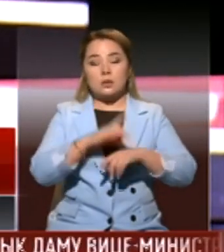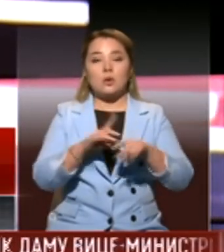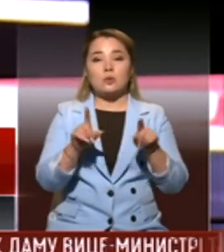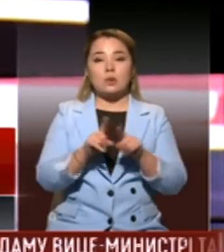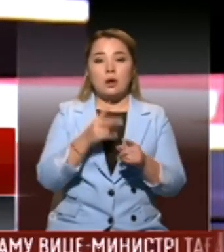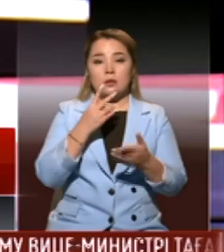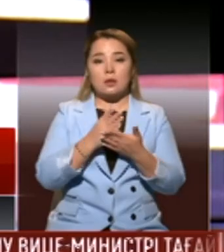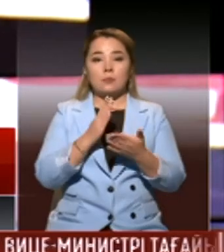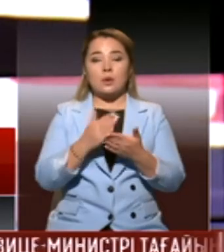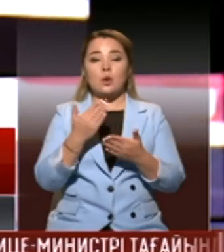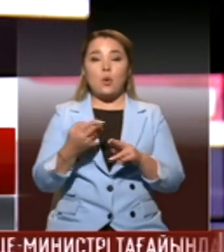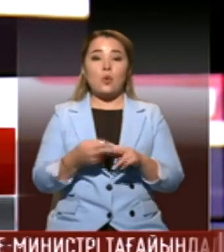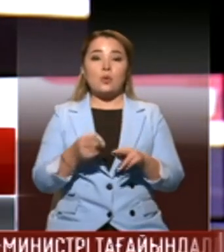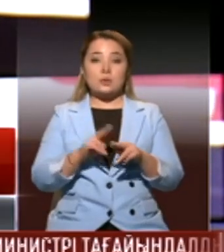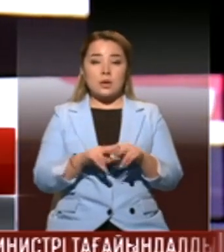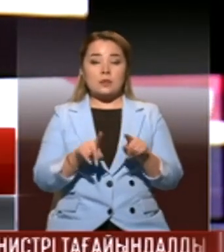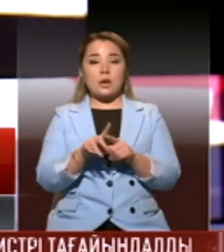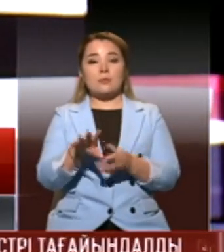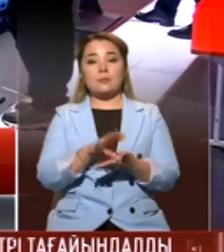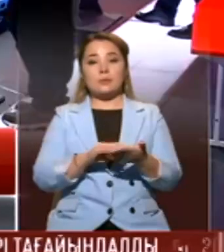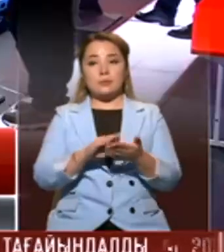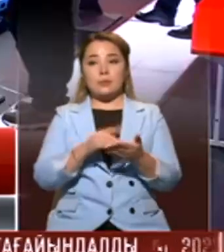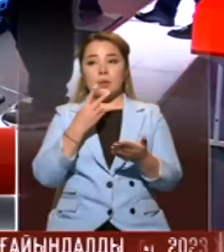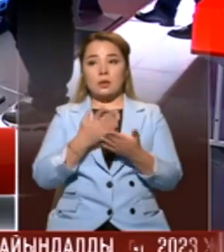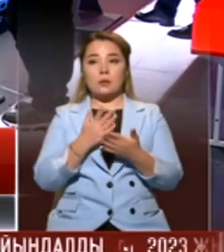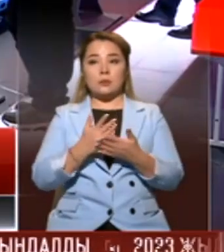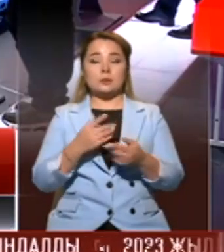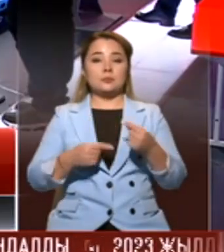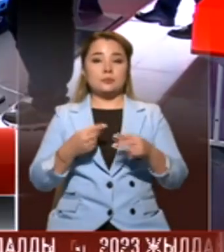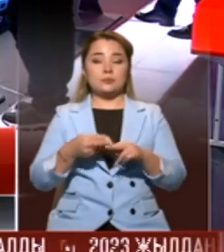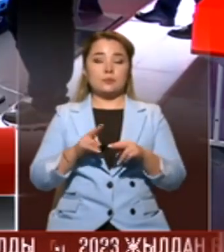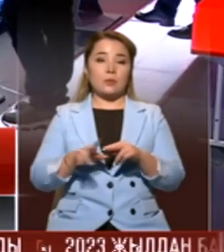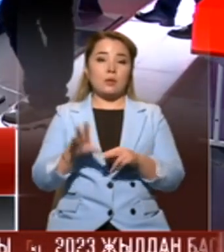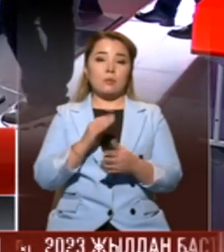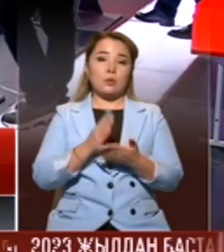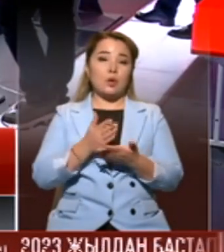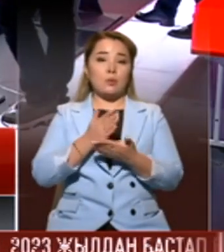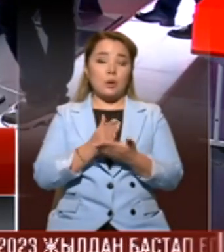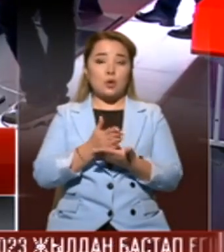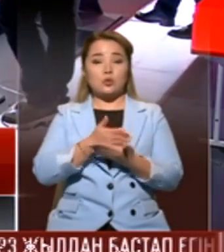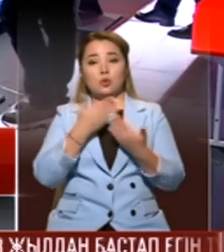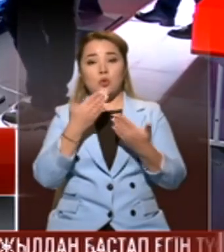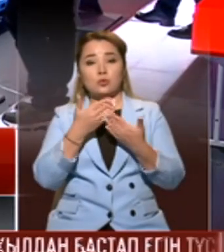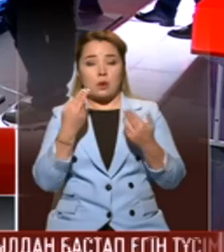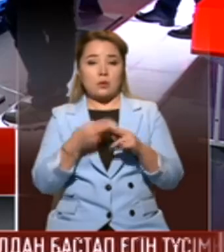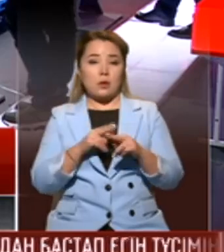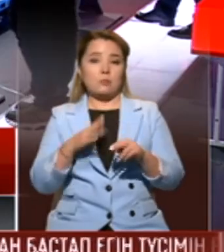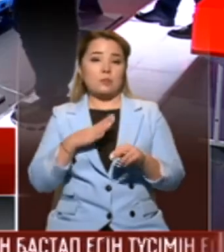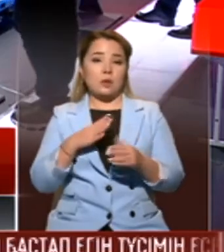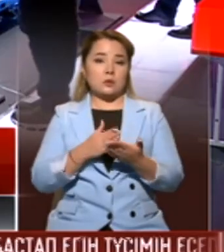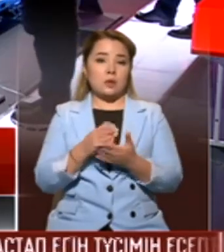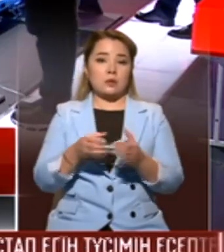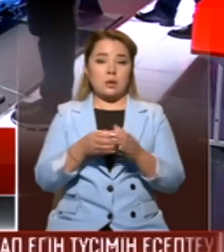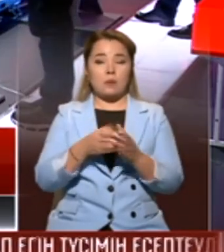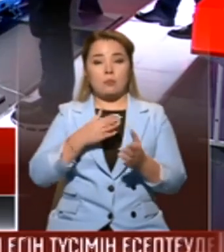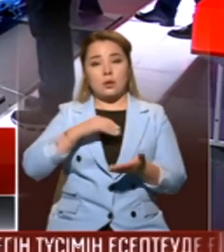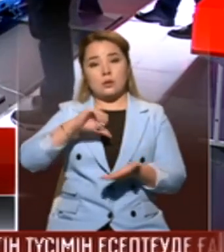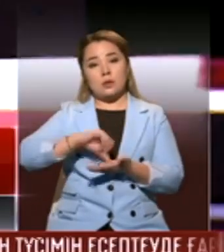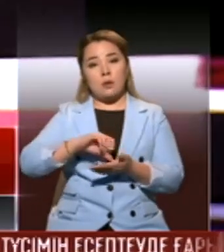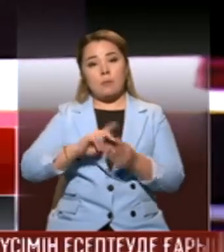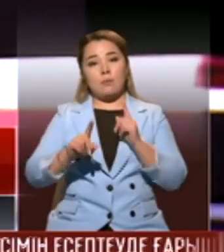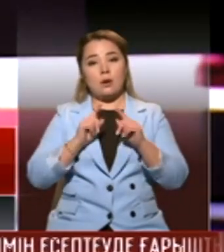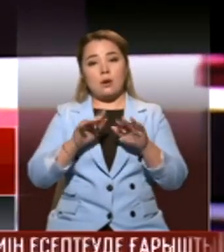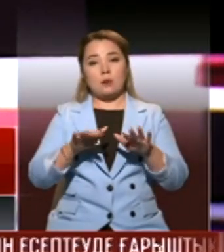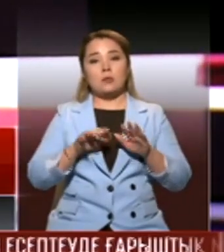мәселе. Екеуіңіз қайта қайта шегісіп қала беріңіздер ғой. Жоқ, енді барды бар, жоқты жоқ деп айту керек қой. Мен де саяси партияның өкілімін ғой. Мен тек парламент